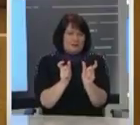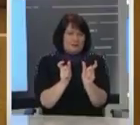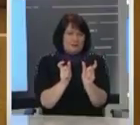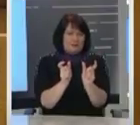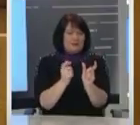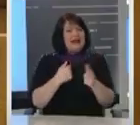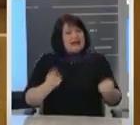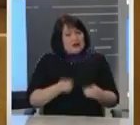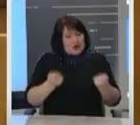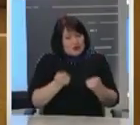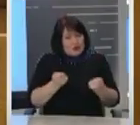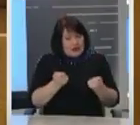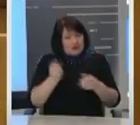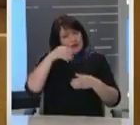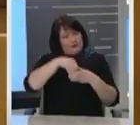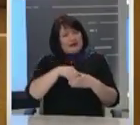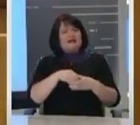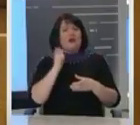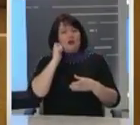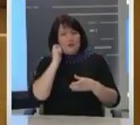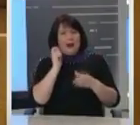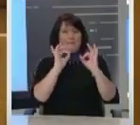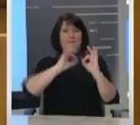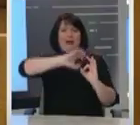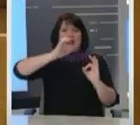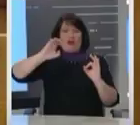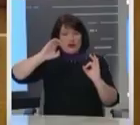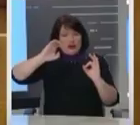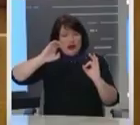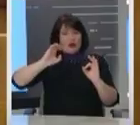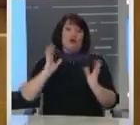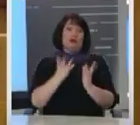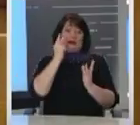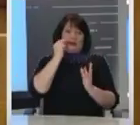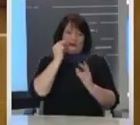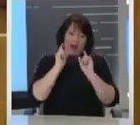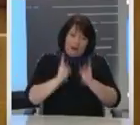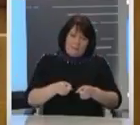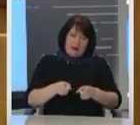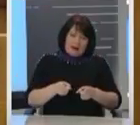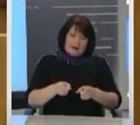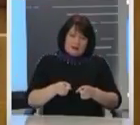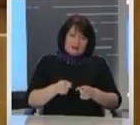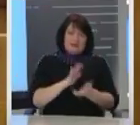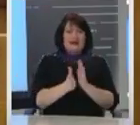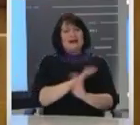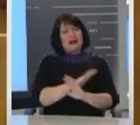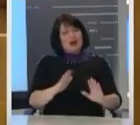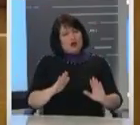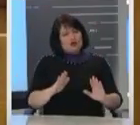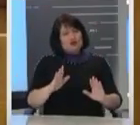με την χρήση του όρου Μακεδονία όταν οι γειτονές μας αποφασίσουν να αφήσουν πίσω τα